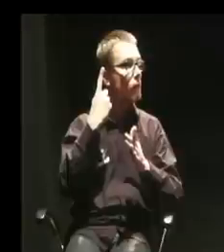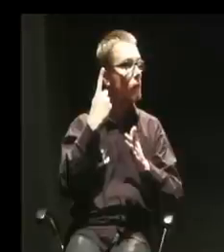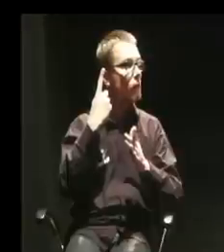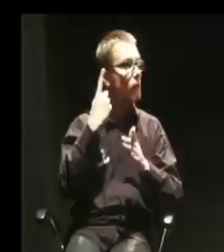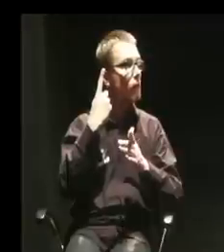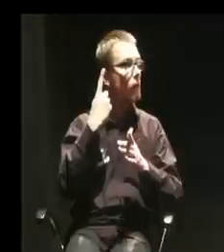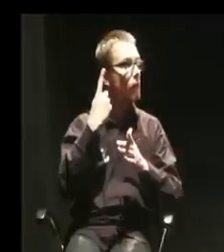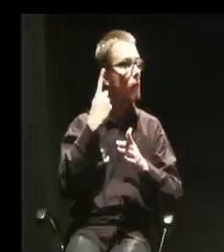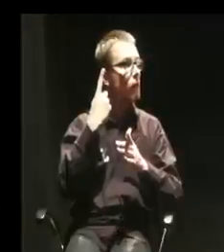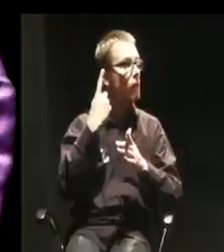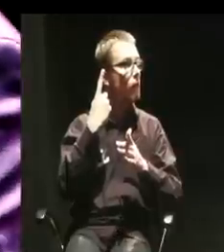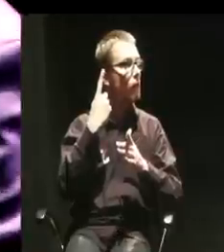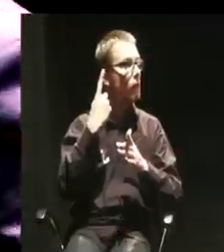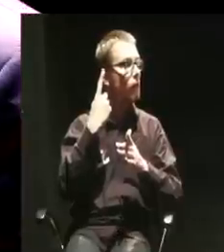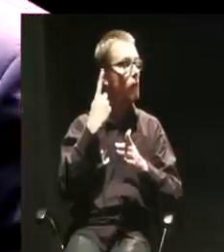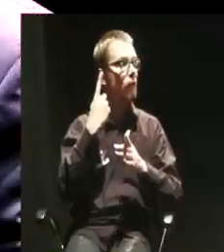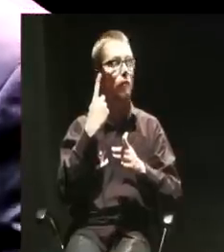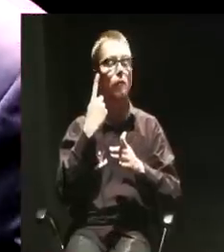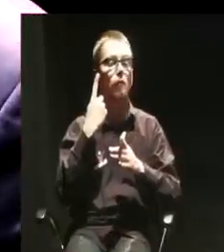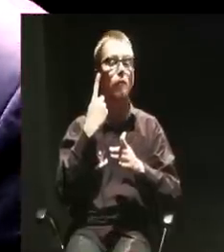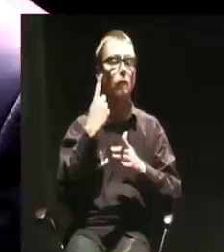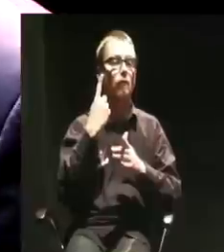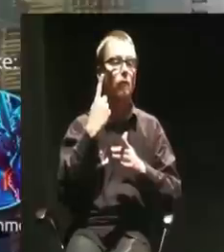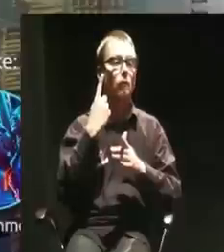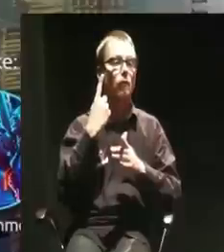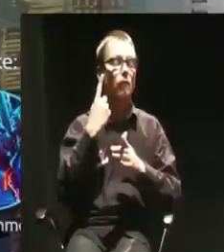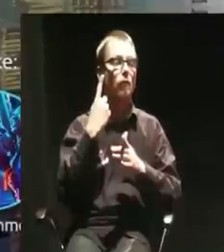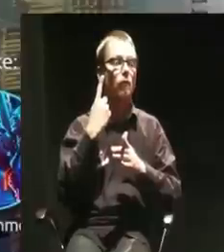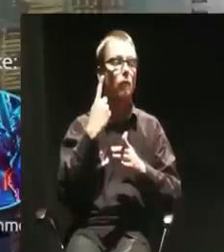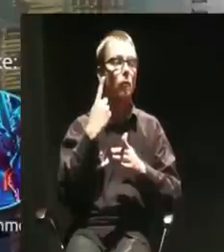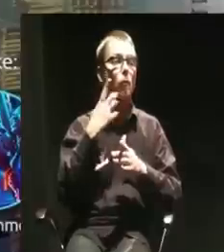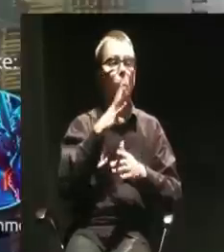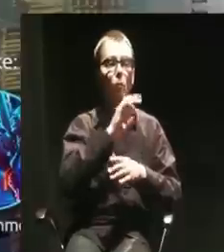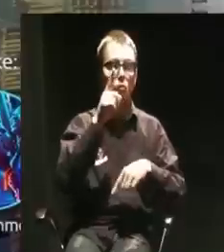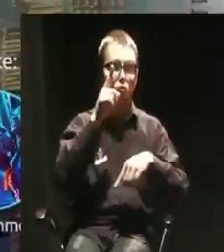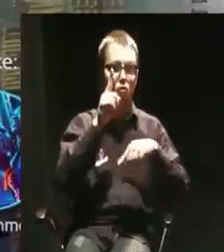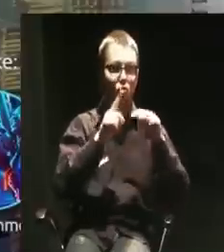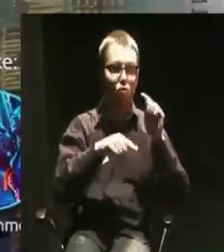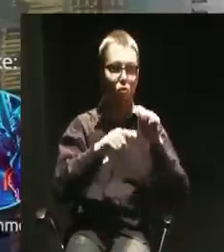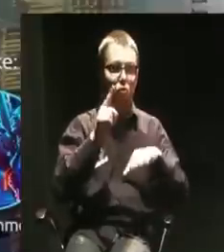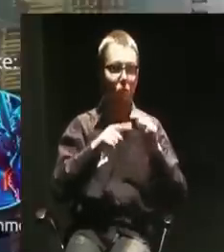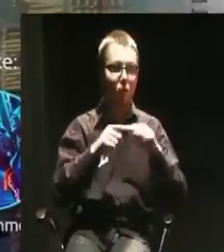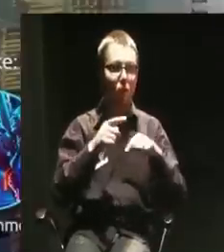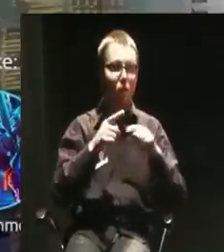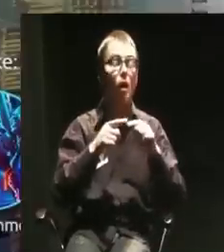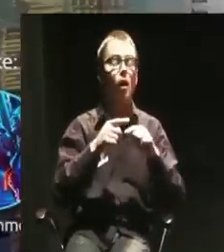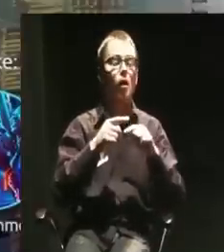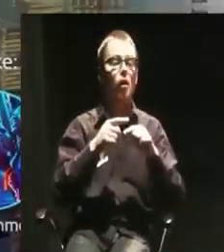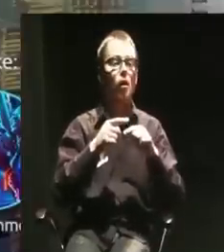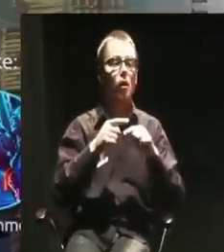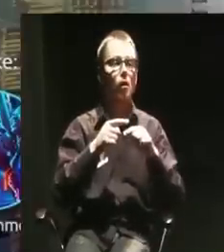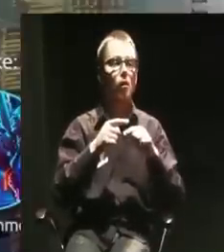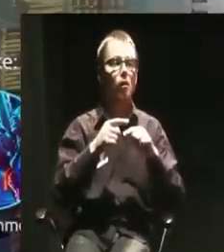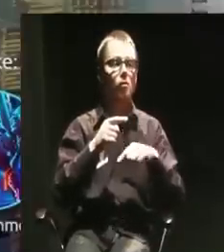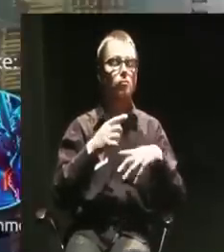robimy rzeczy, w normalnym życiu otrzymujemy zadania w oparciu o grę, która jest w naszym telefonie.